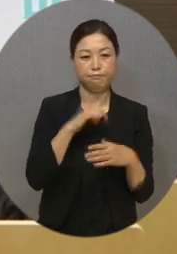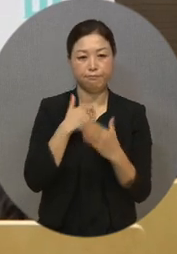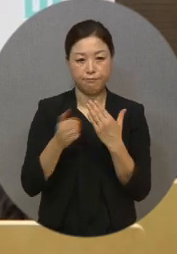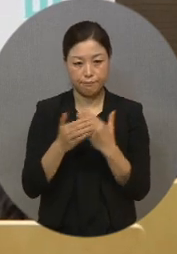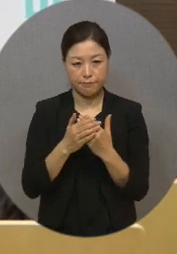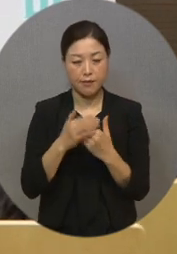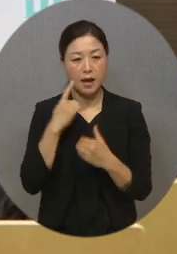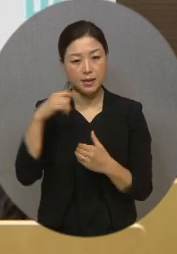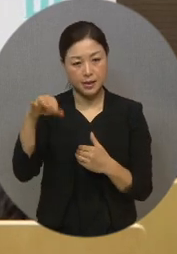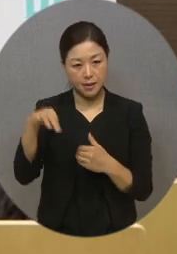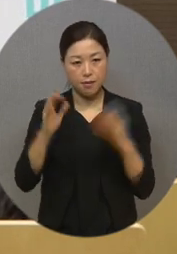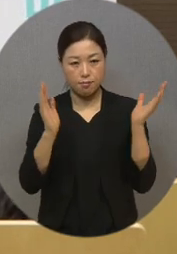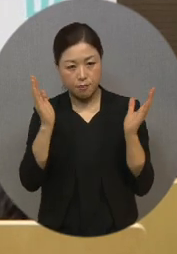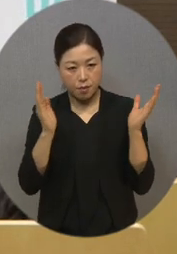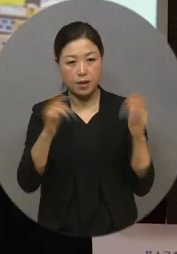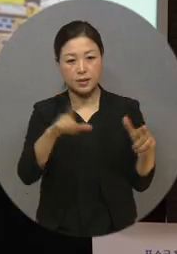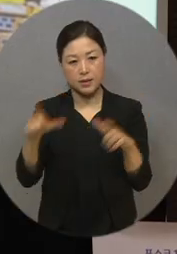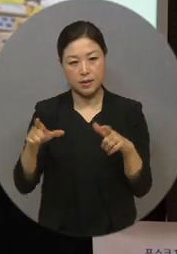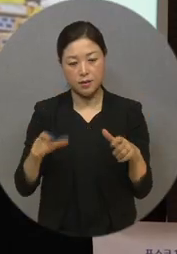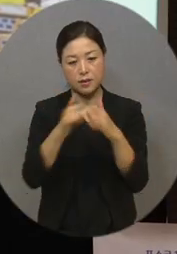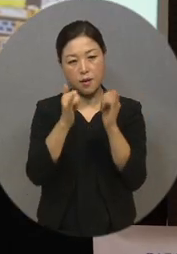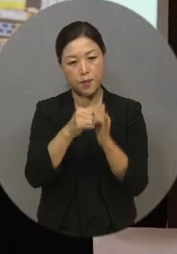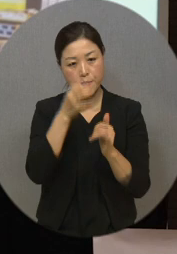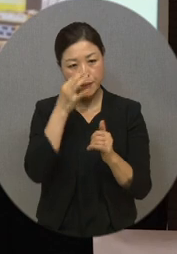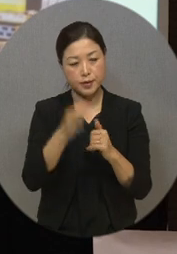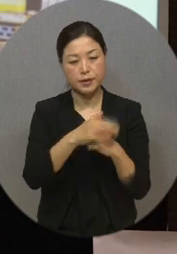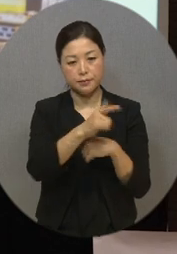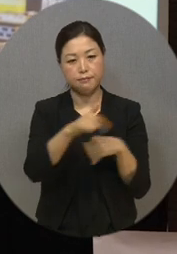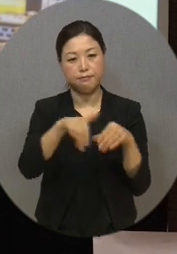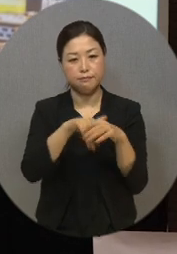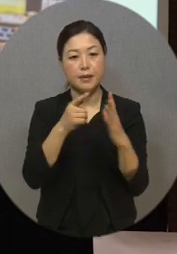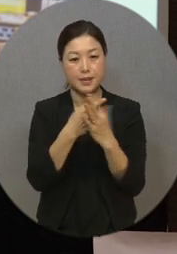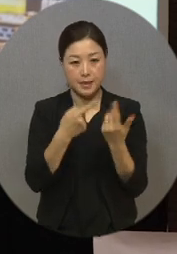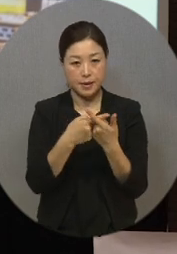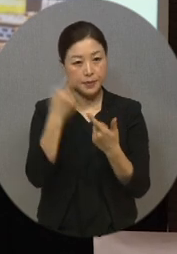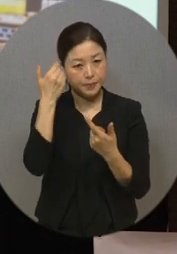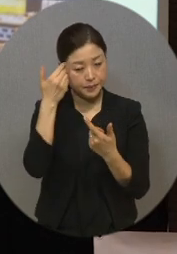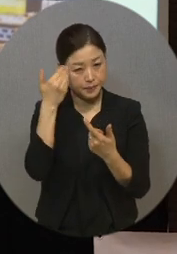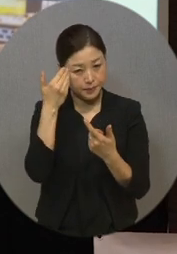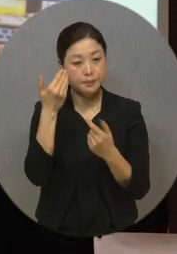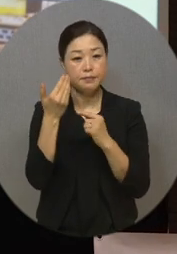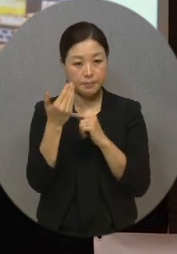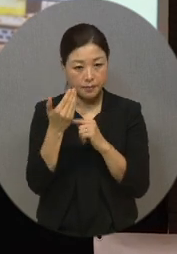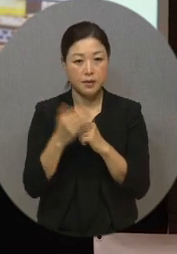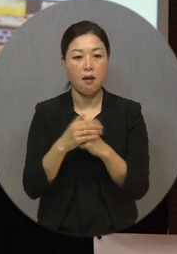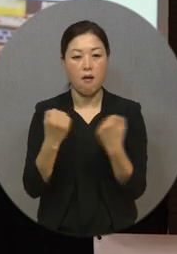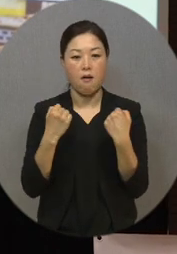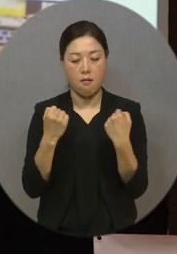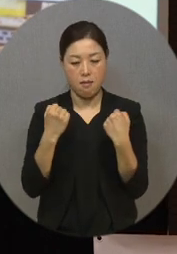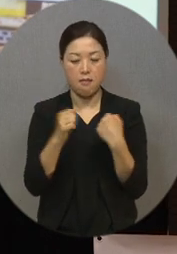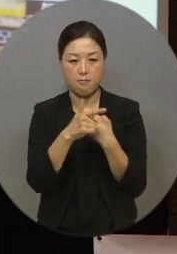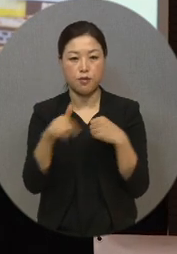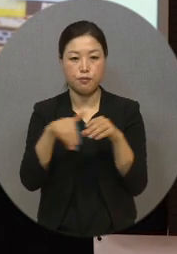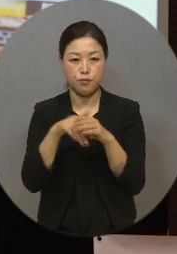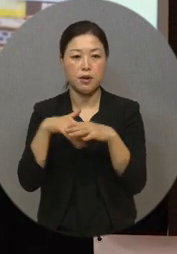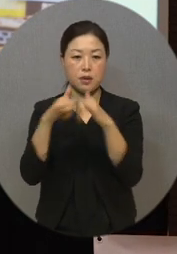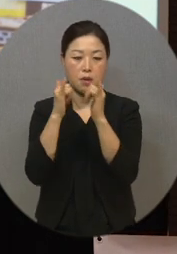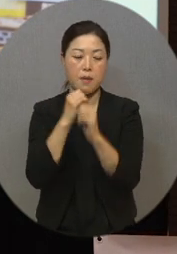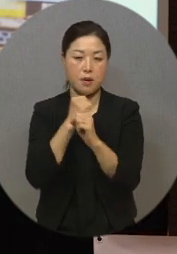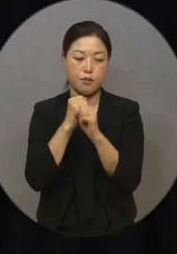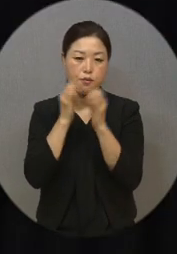인형극을 통해 지역사회에 전달하며 다문화에 대한 이해를 높이고 건강한 다문화 사회 형성에 힘쓰고